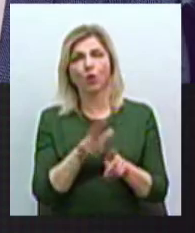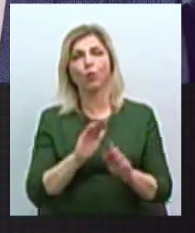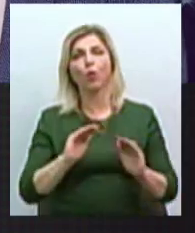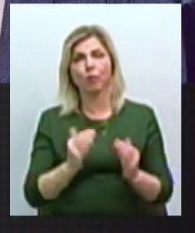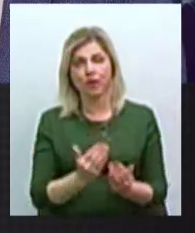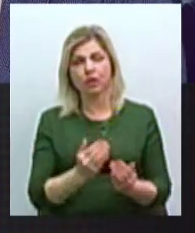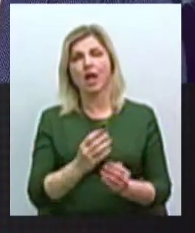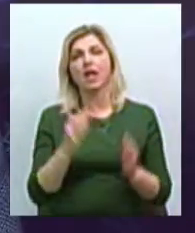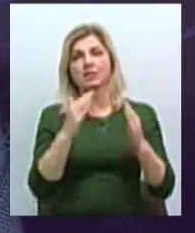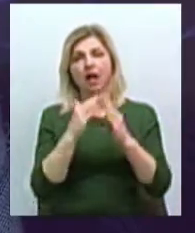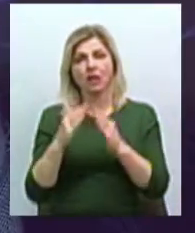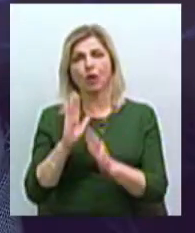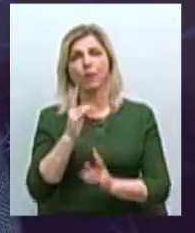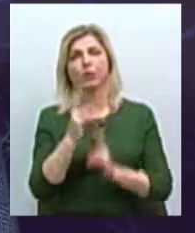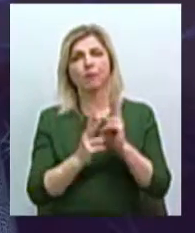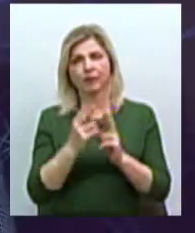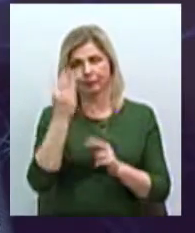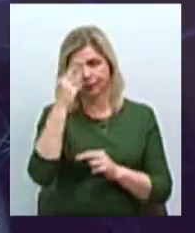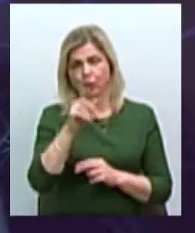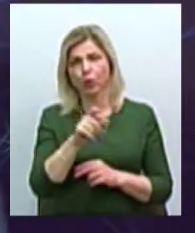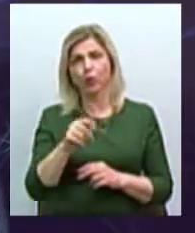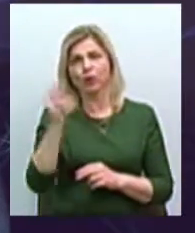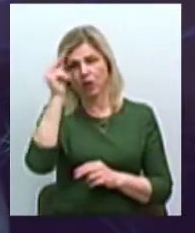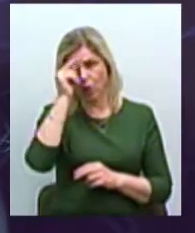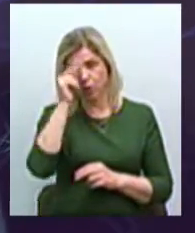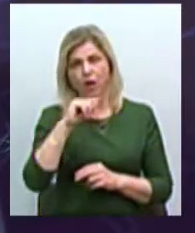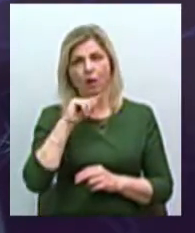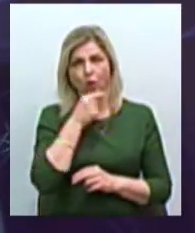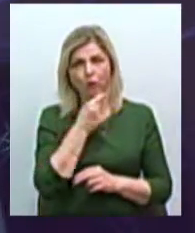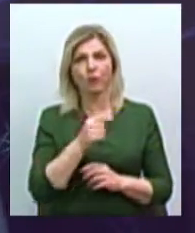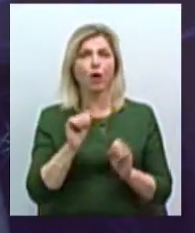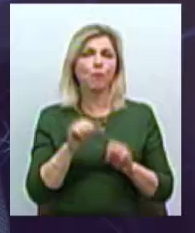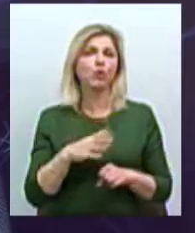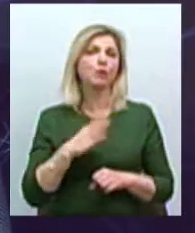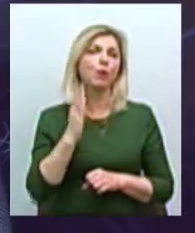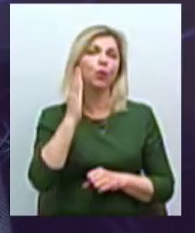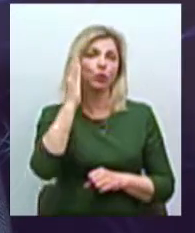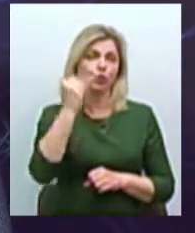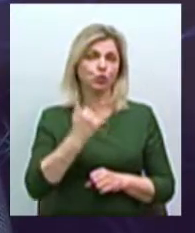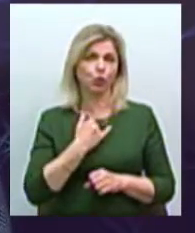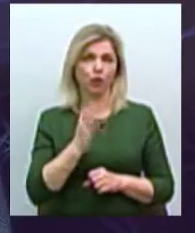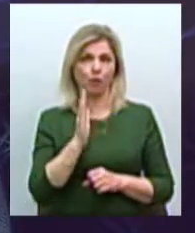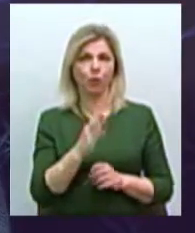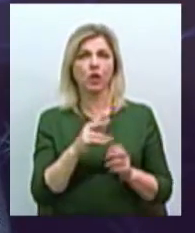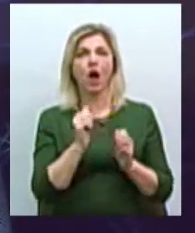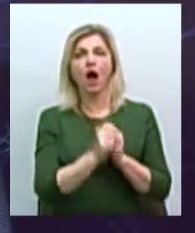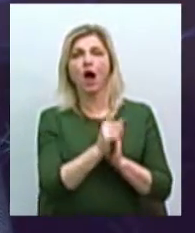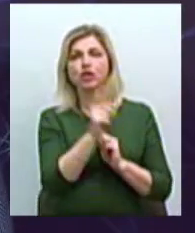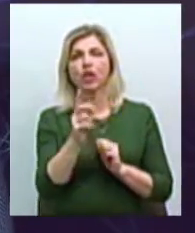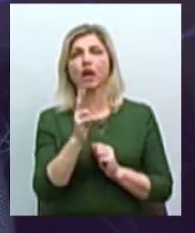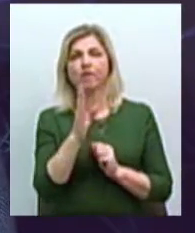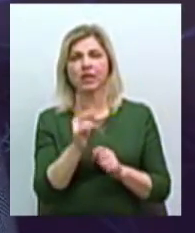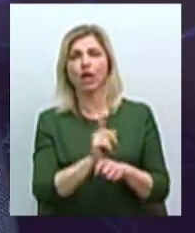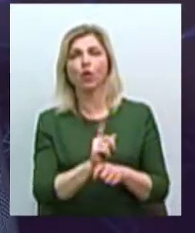будут термомодернизироваться, люди будут научиться экономить, возможно, там в каком-то обозримом будущем у нас появится поквартирное регулирование потребления тепла,